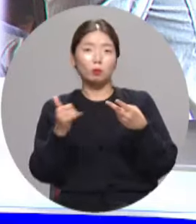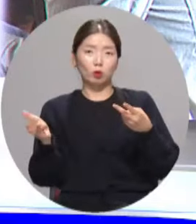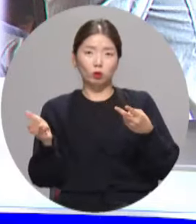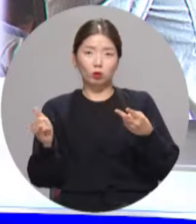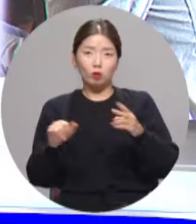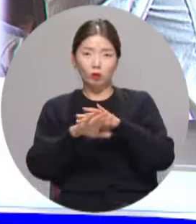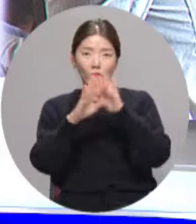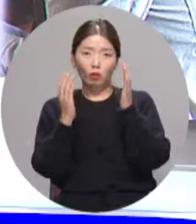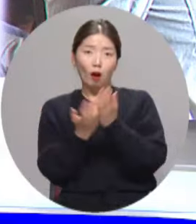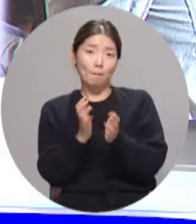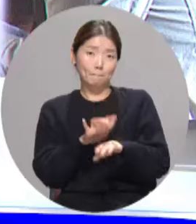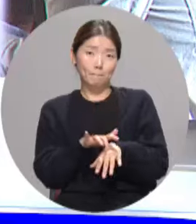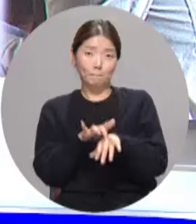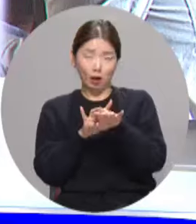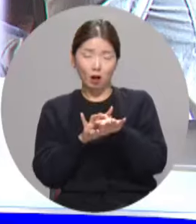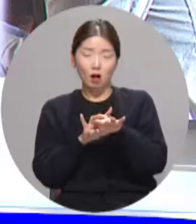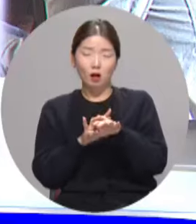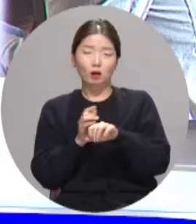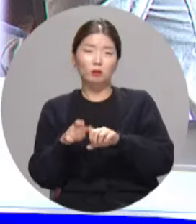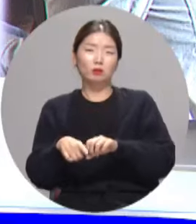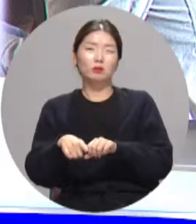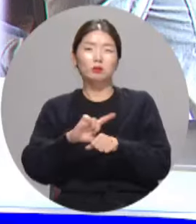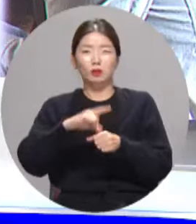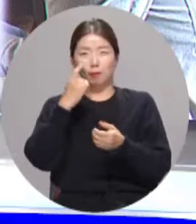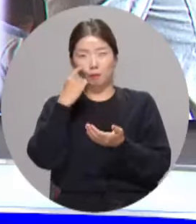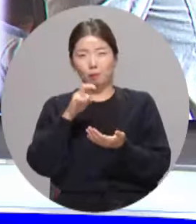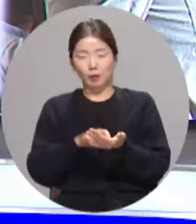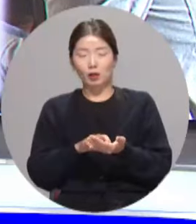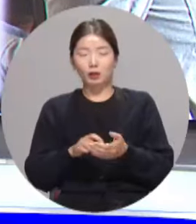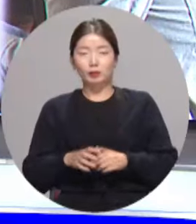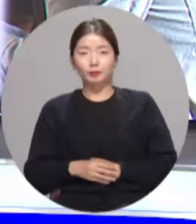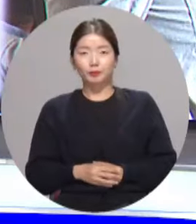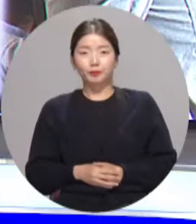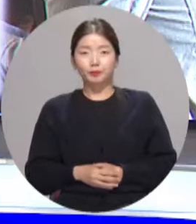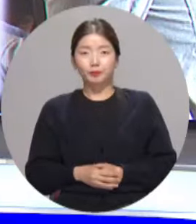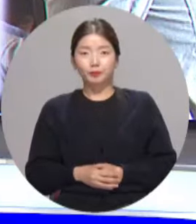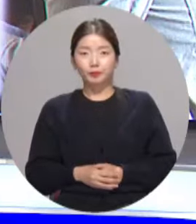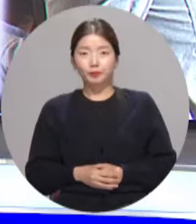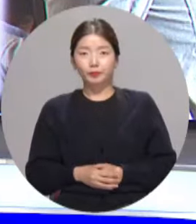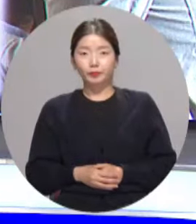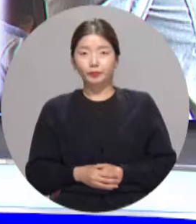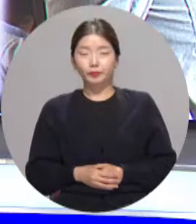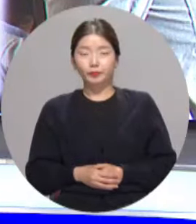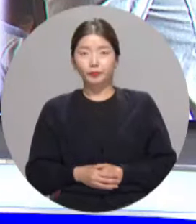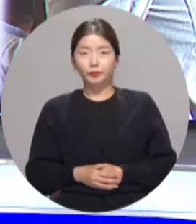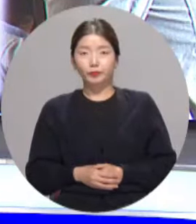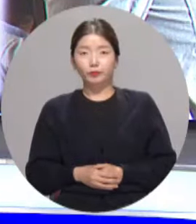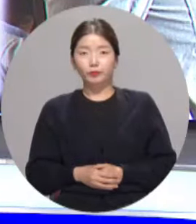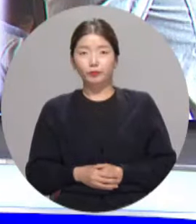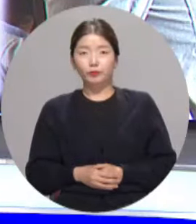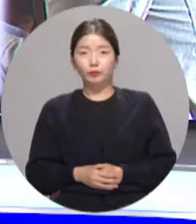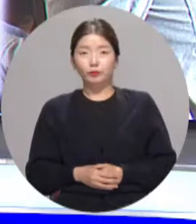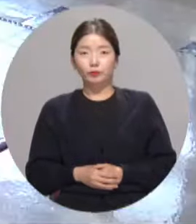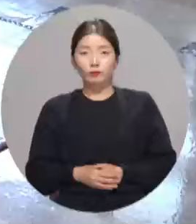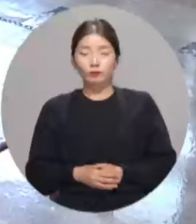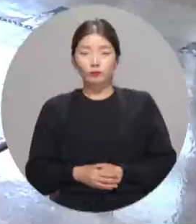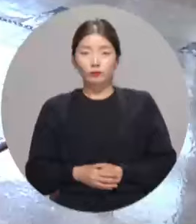생활기록부가 한꺼번에 사라진 사실이 뒤늦게 알려져 논란입니다. 이창익 기자가 취재했습니다.